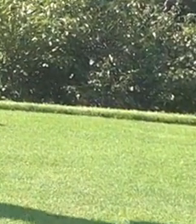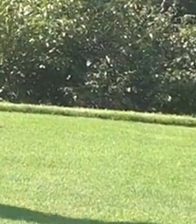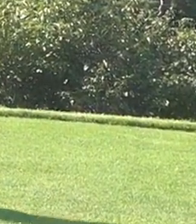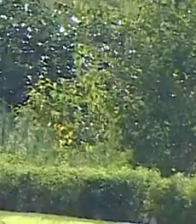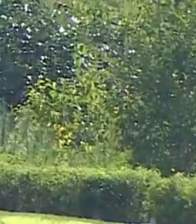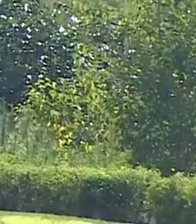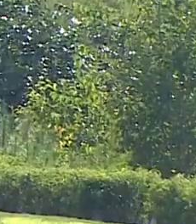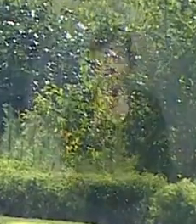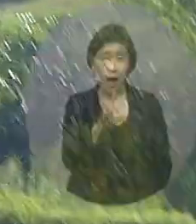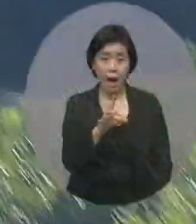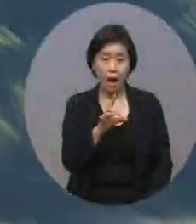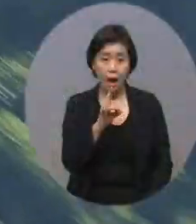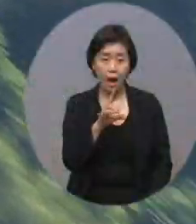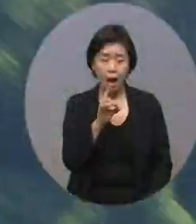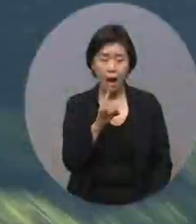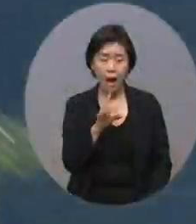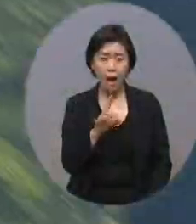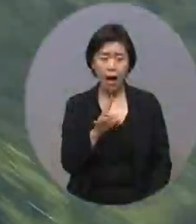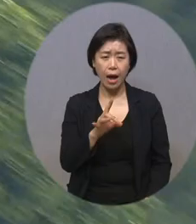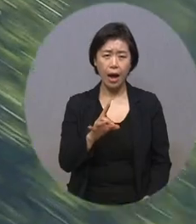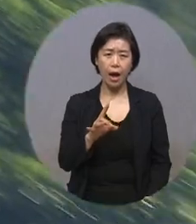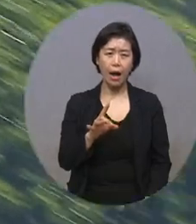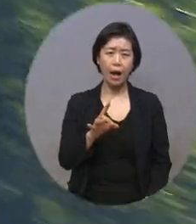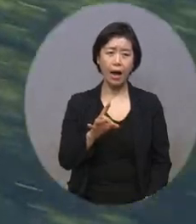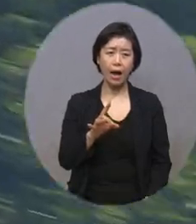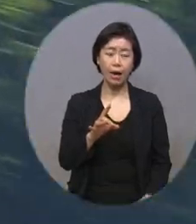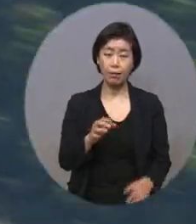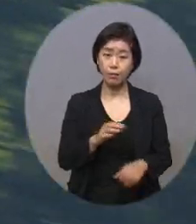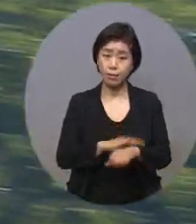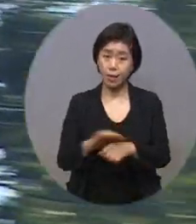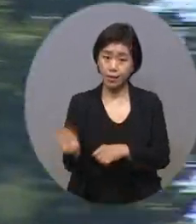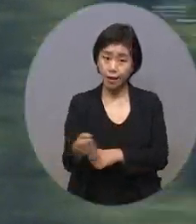안 돼! 안 돼!